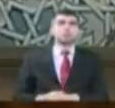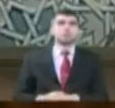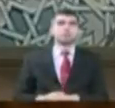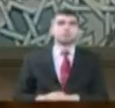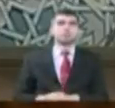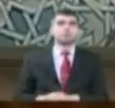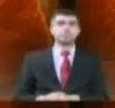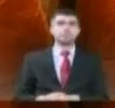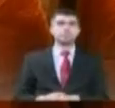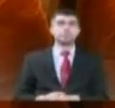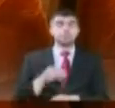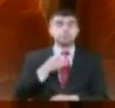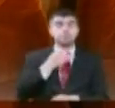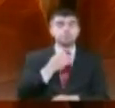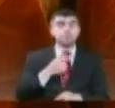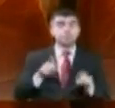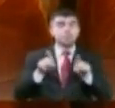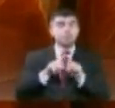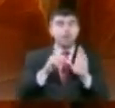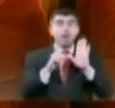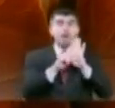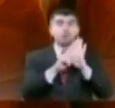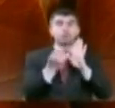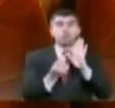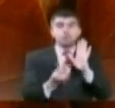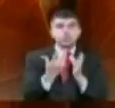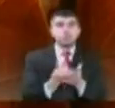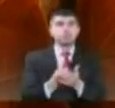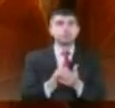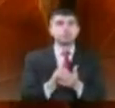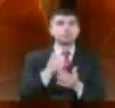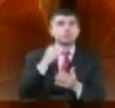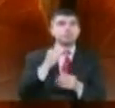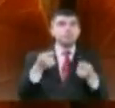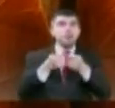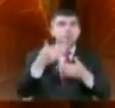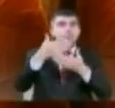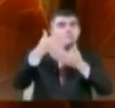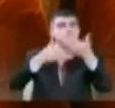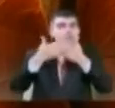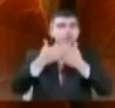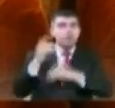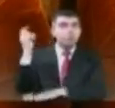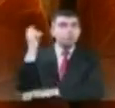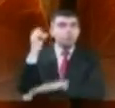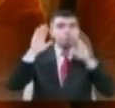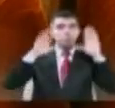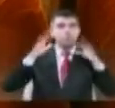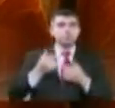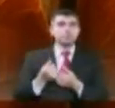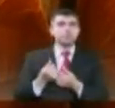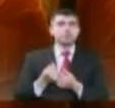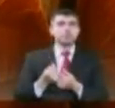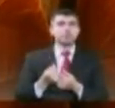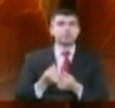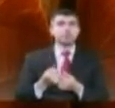هو القانون الجديد كينص على أنه لبناء مسجد لابد يكون الجهة التي تريد أن